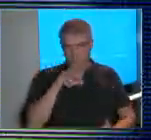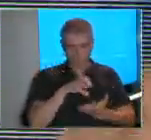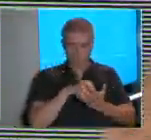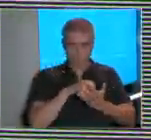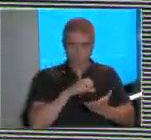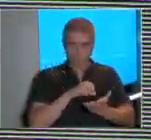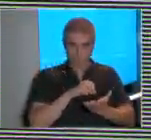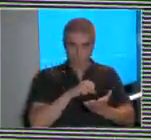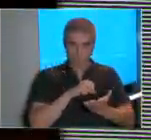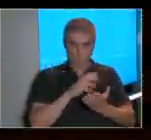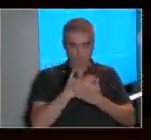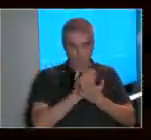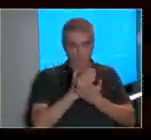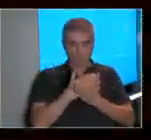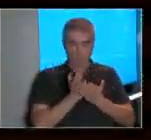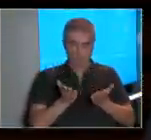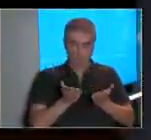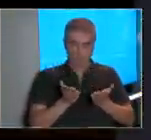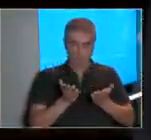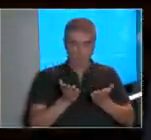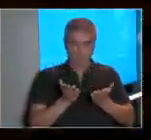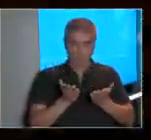המרכזי לחלקים שלו.